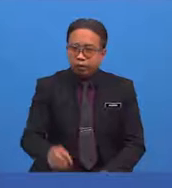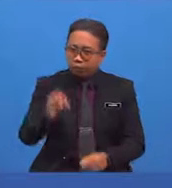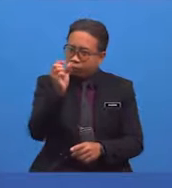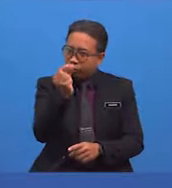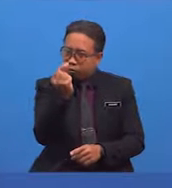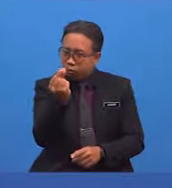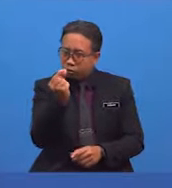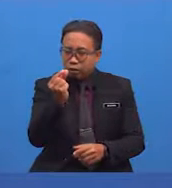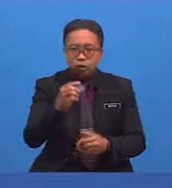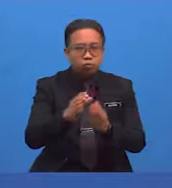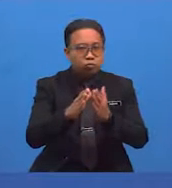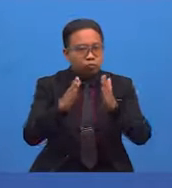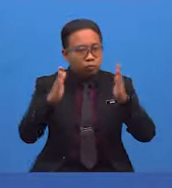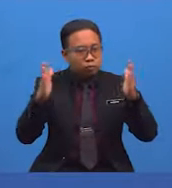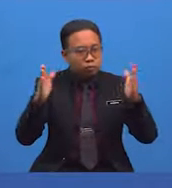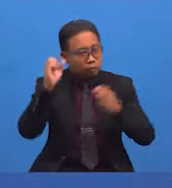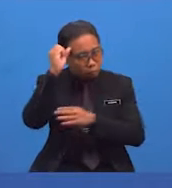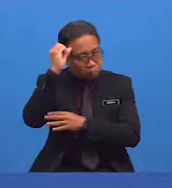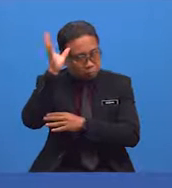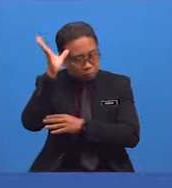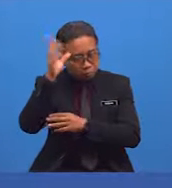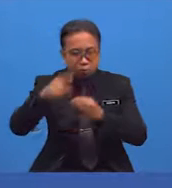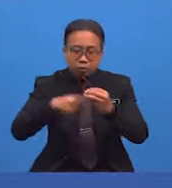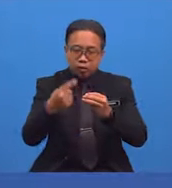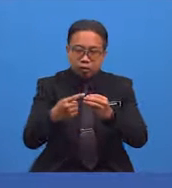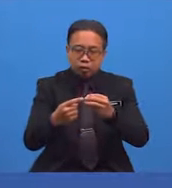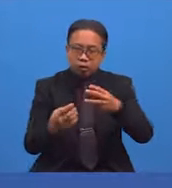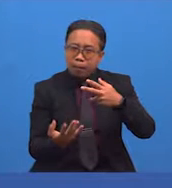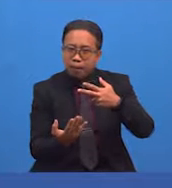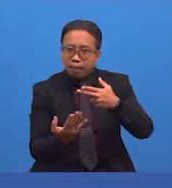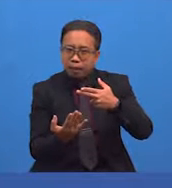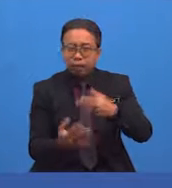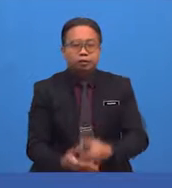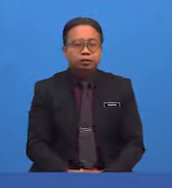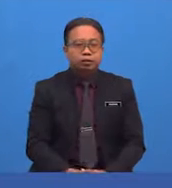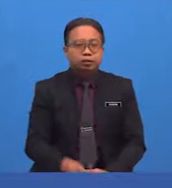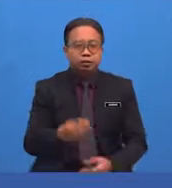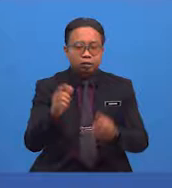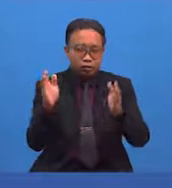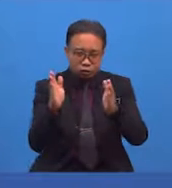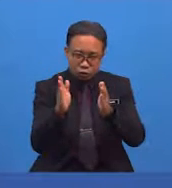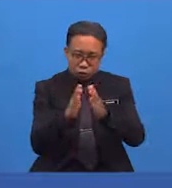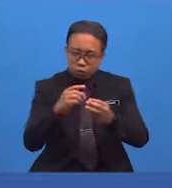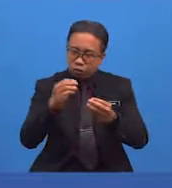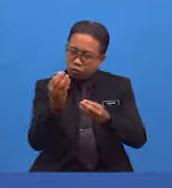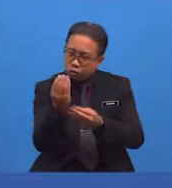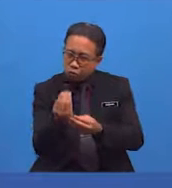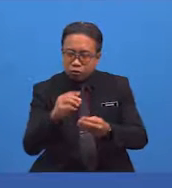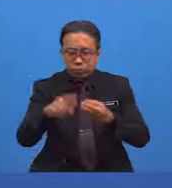ini mengembang apabila dipanaskan dan mengecut apabila